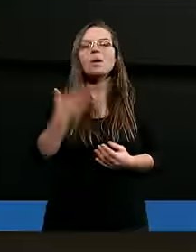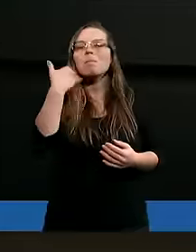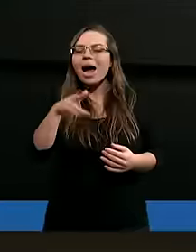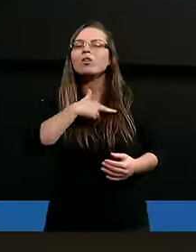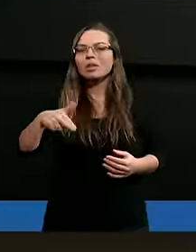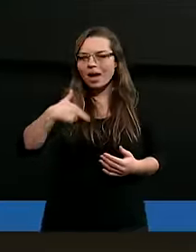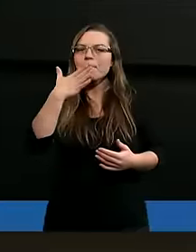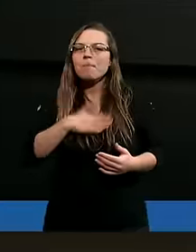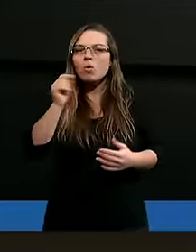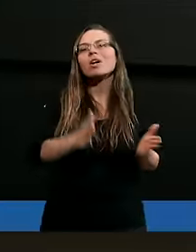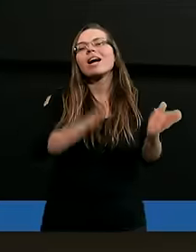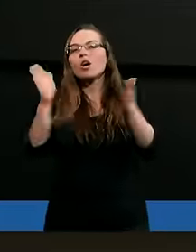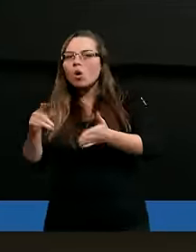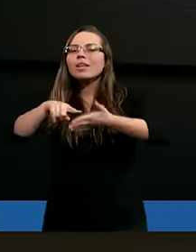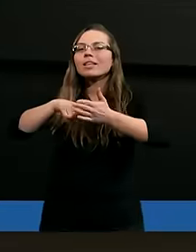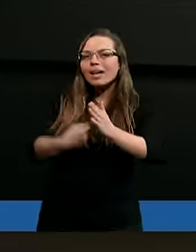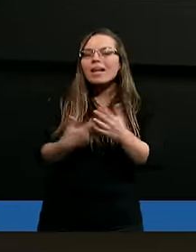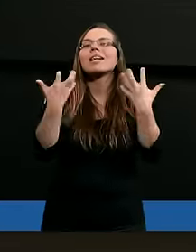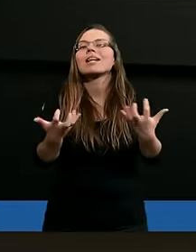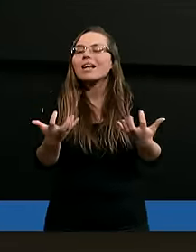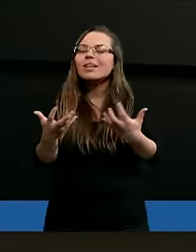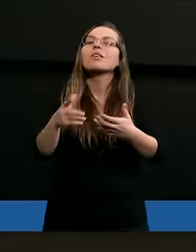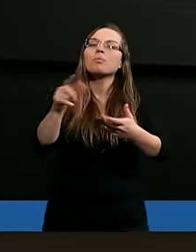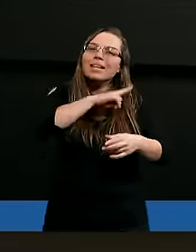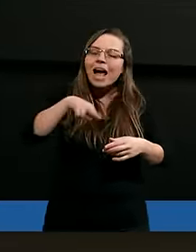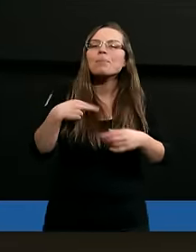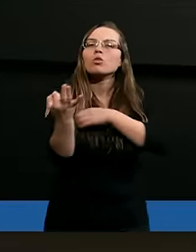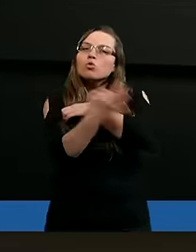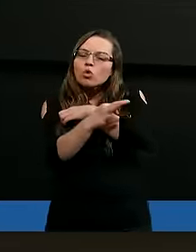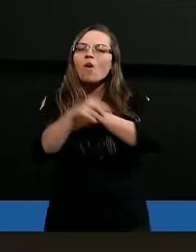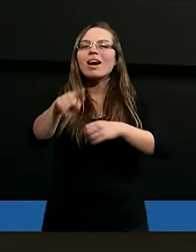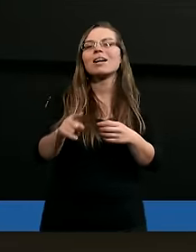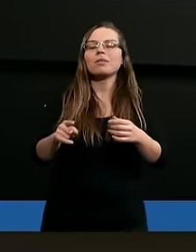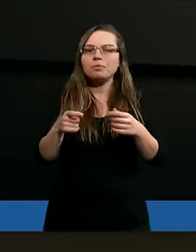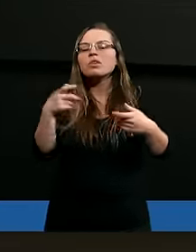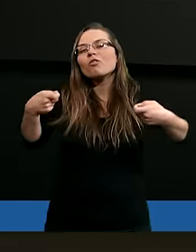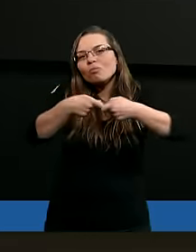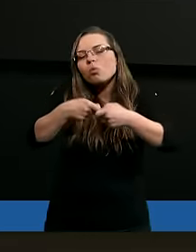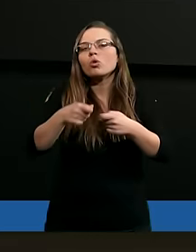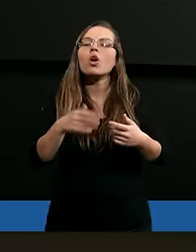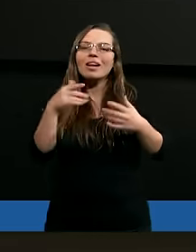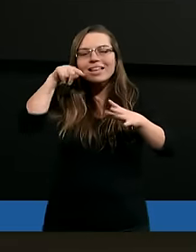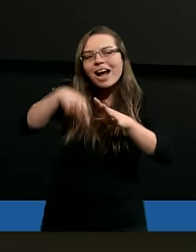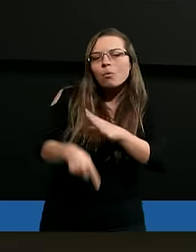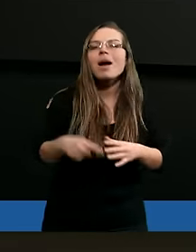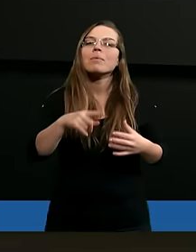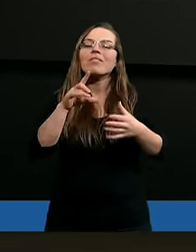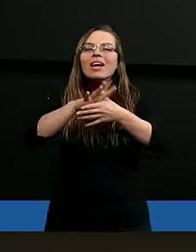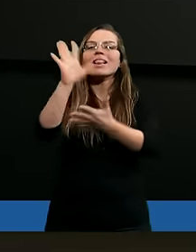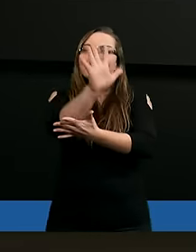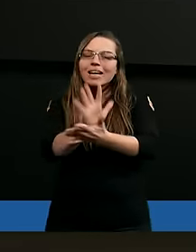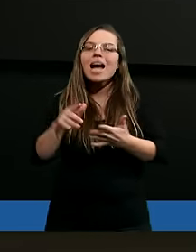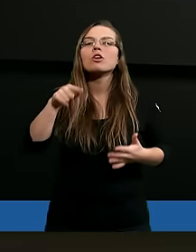Bardzo nam miło, że kolejny raz kliknęliście Studium Pisma Świętego i chcecie razem z nami zagłębić się w